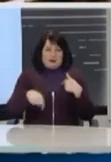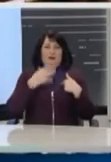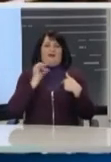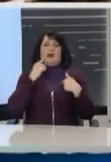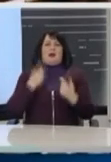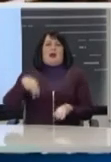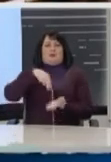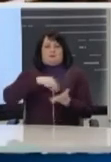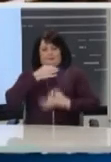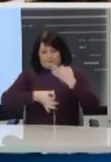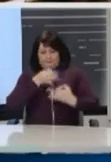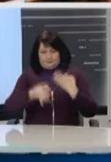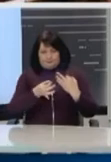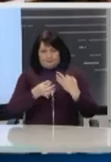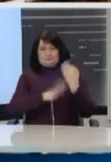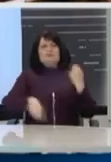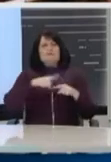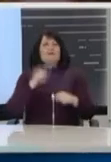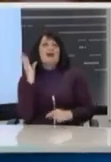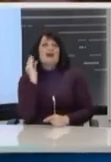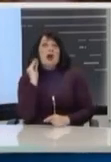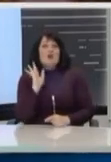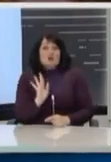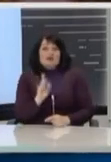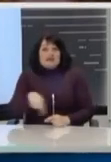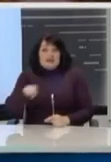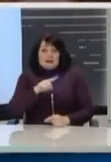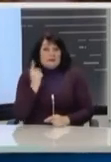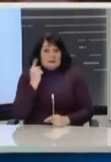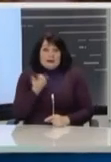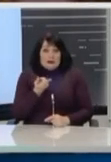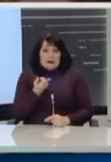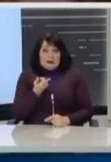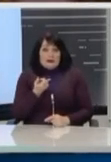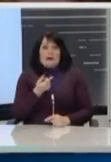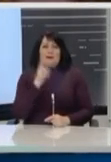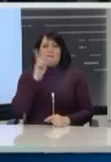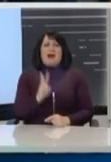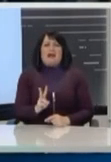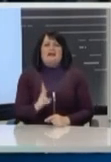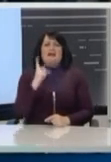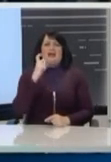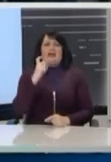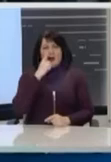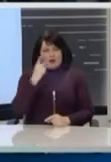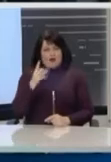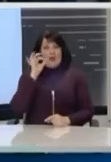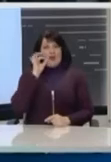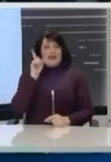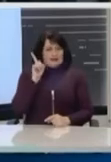θα αναφέρω, για να ακούσει ο ελληνικός λαός, όποιος ακούει, ότι την Παρασκευή στις 10 Νοεμβρίου στη